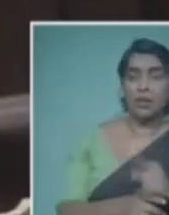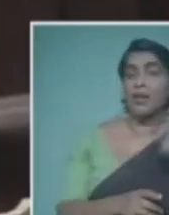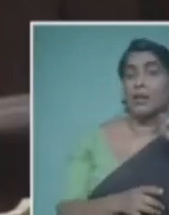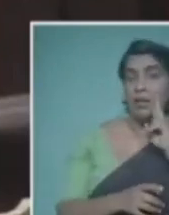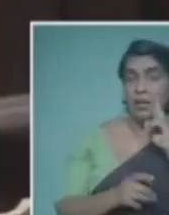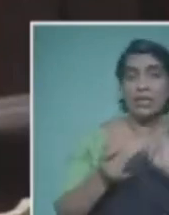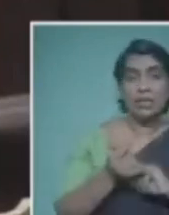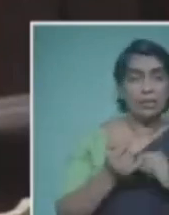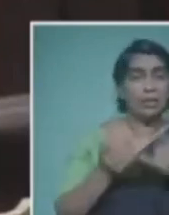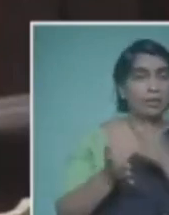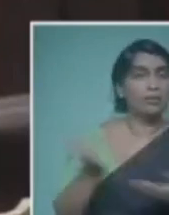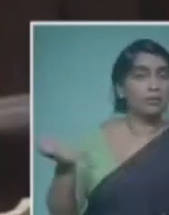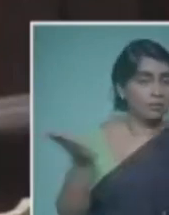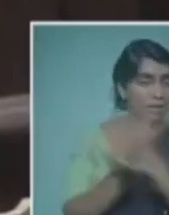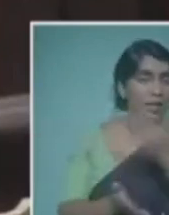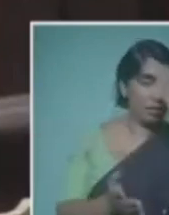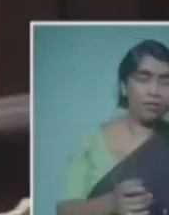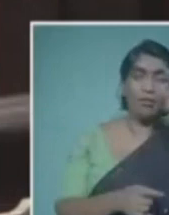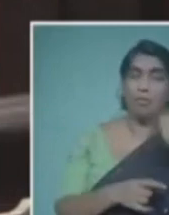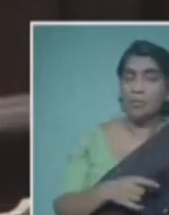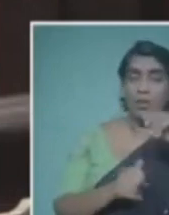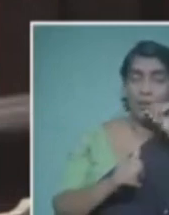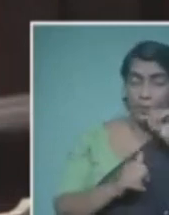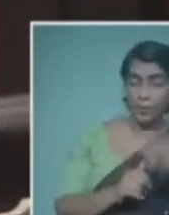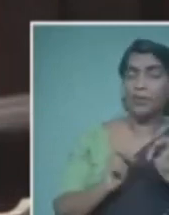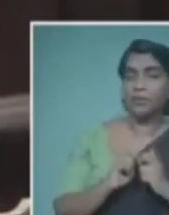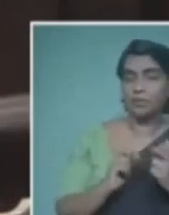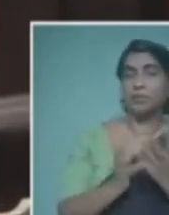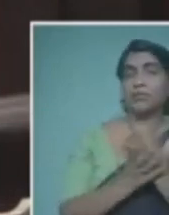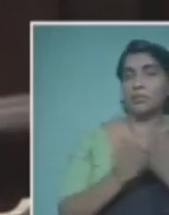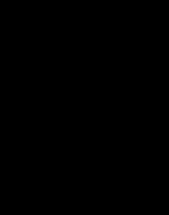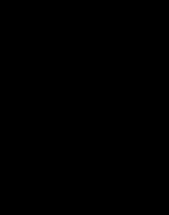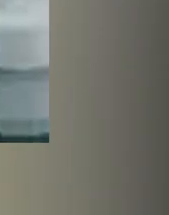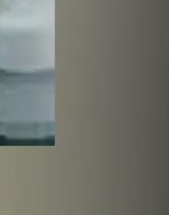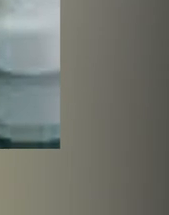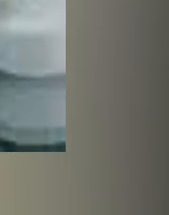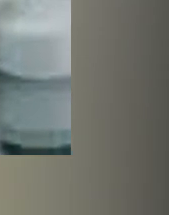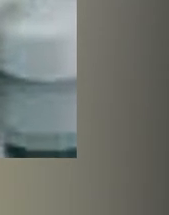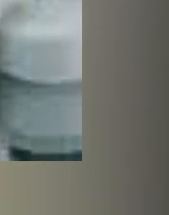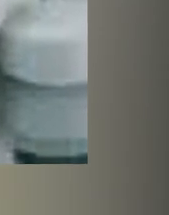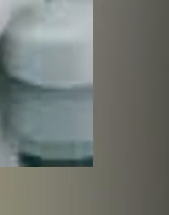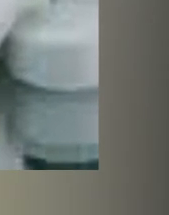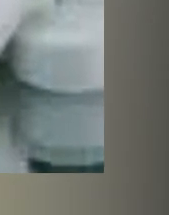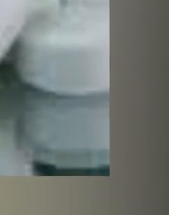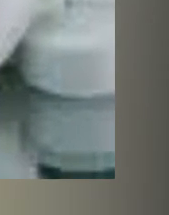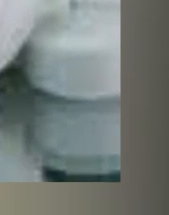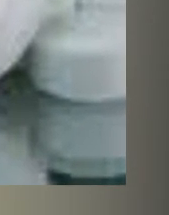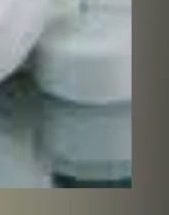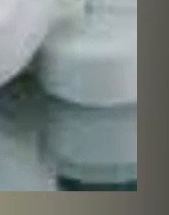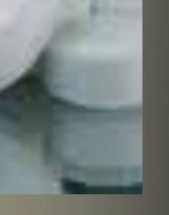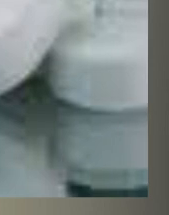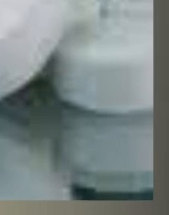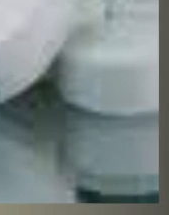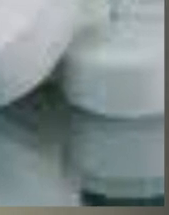ஊடாக தமிழ் மக்களுக்கான நிரந்தரமான அரசியல் தீர்வை நீங்கள் வழங்க வேண்டும் என்றதை இந்த இடத்தில் சொல்றோம். களுத்துறை தெற்கில் சில காலமாக